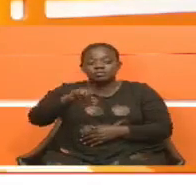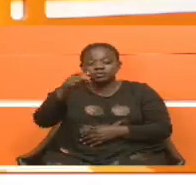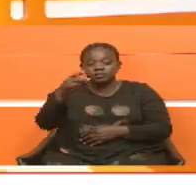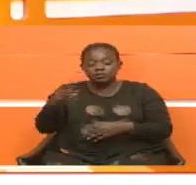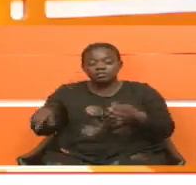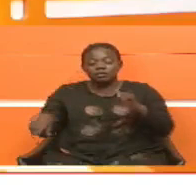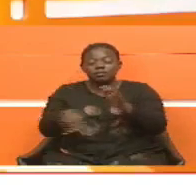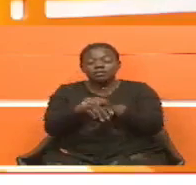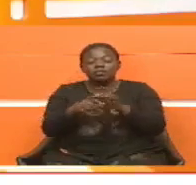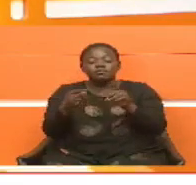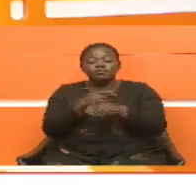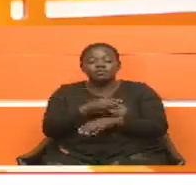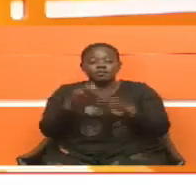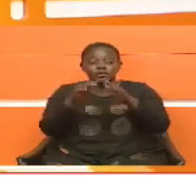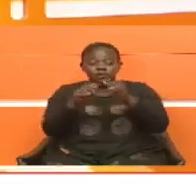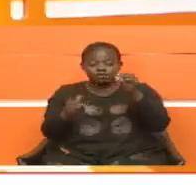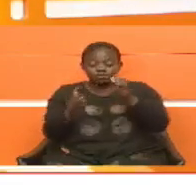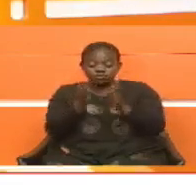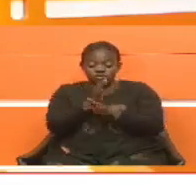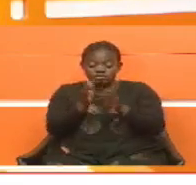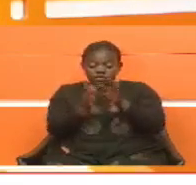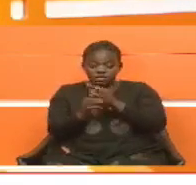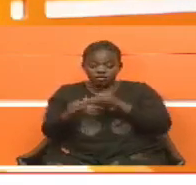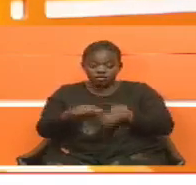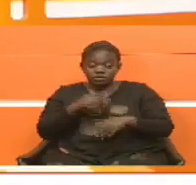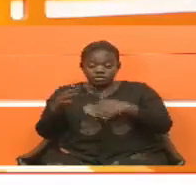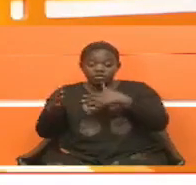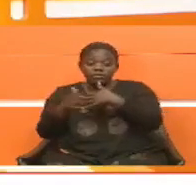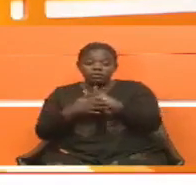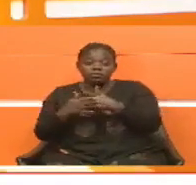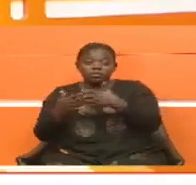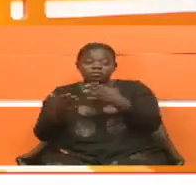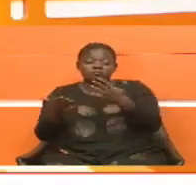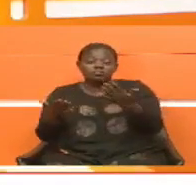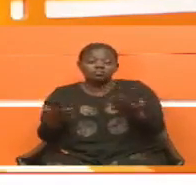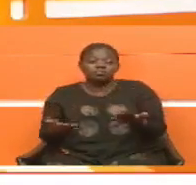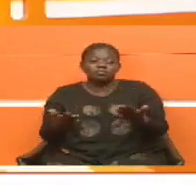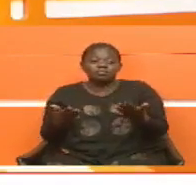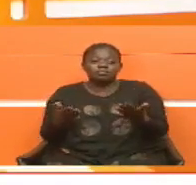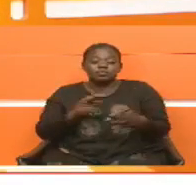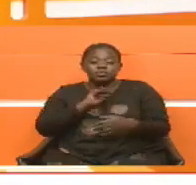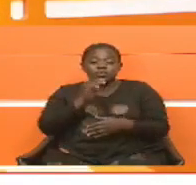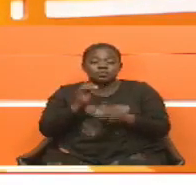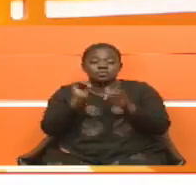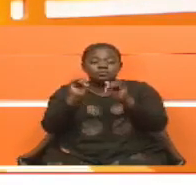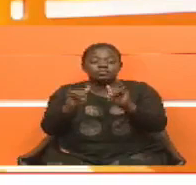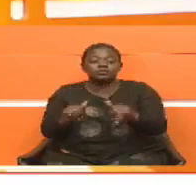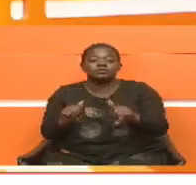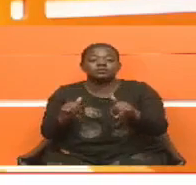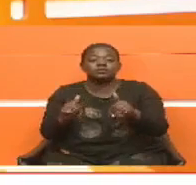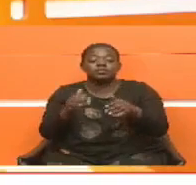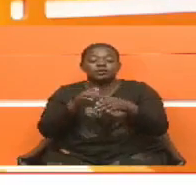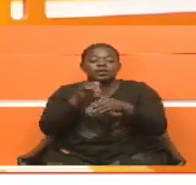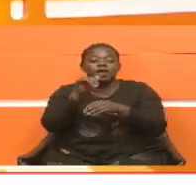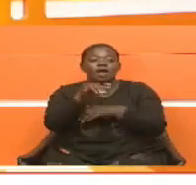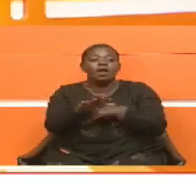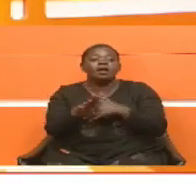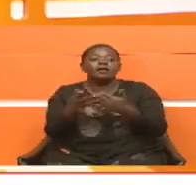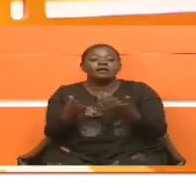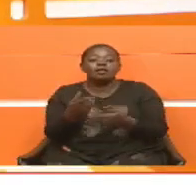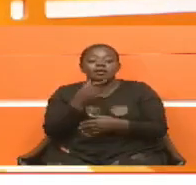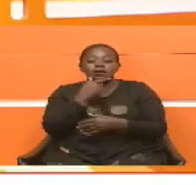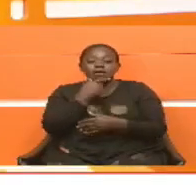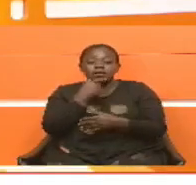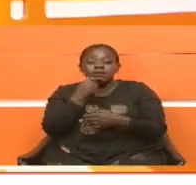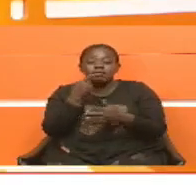ne bamugoba mu nnyumba gye yeezimbira ne bagisibawo ne bamuggalira ebweru nga mukazi wattu yasuzena ku lubalaza. Bano